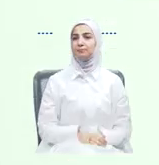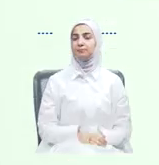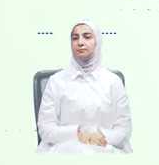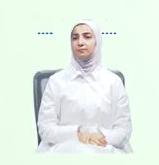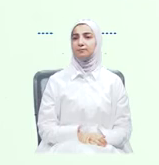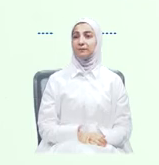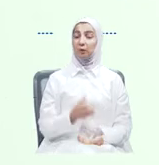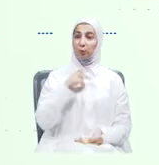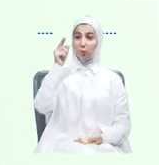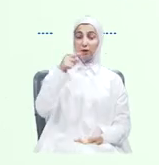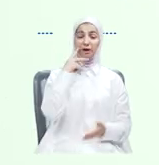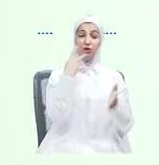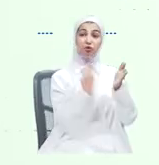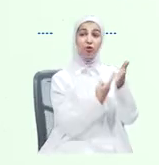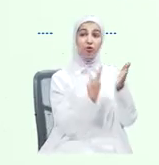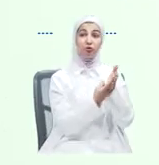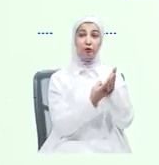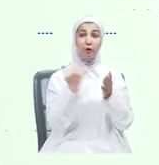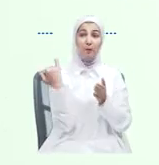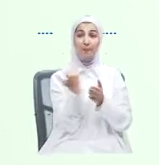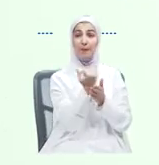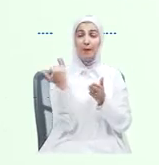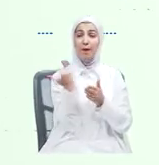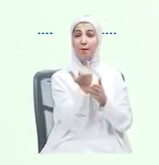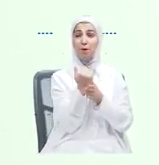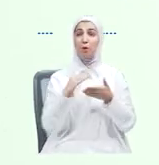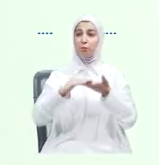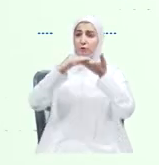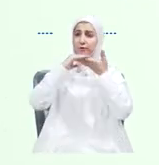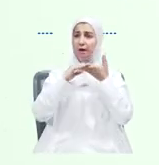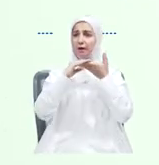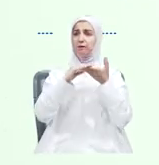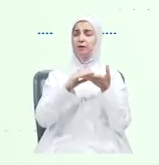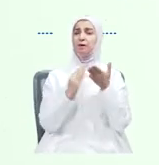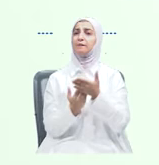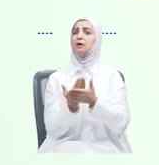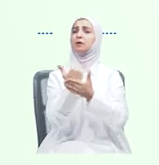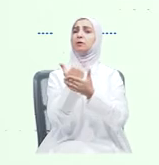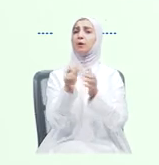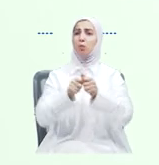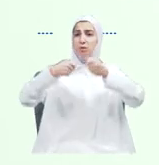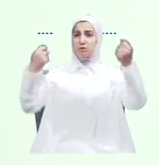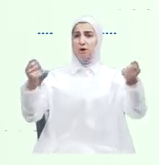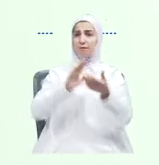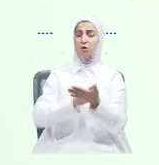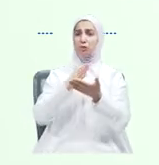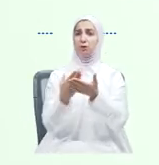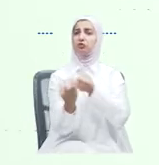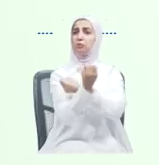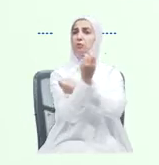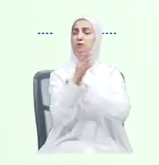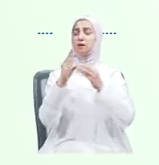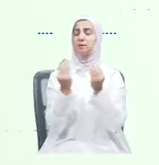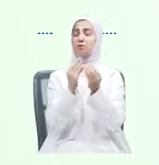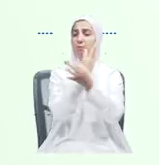وهنا نجد أهم العناصر التي ساهمت في النهضة العربية، وهي الطباعة والصحافة والترجمة